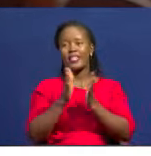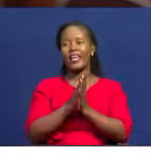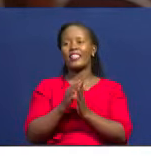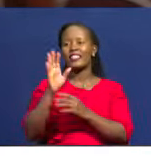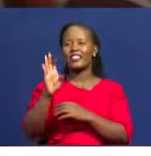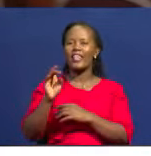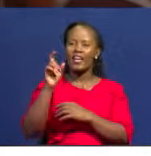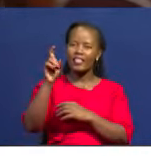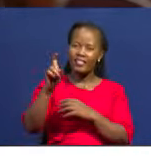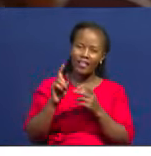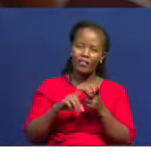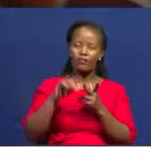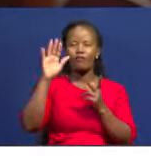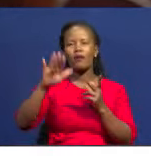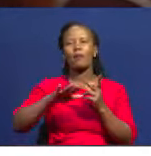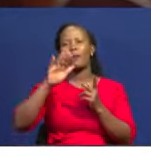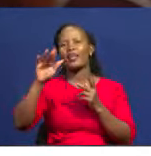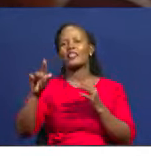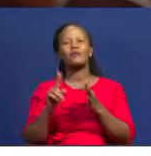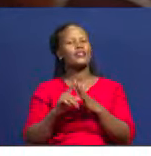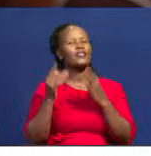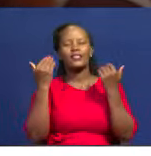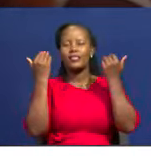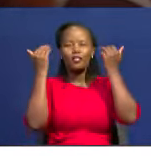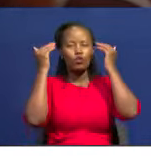the legislature, the judiciary.